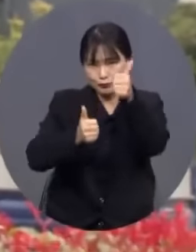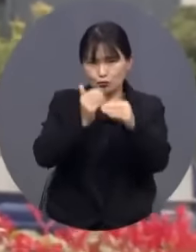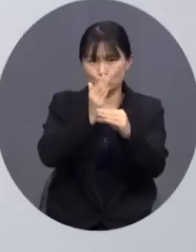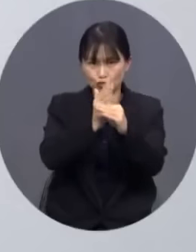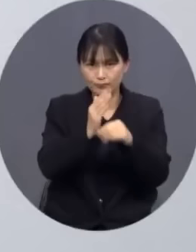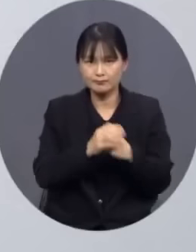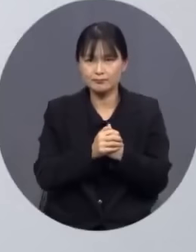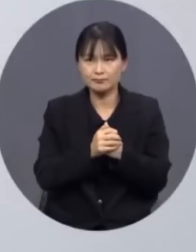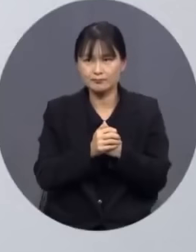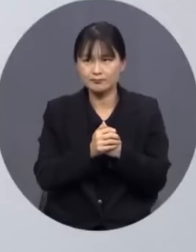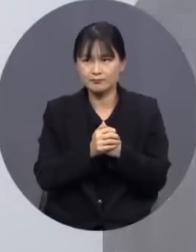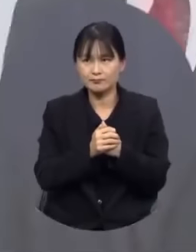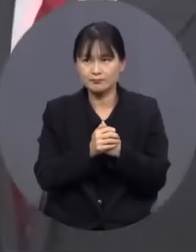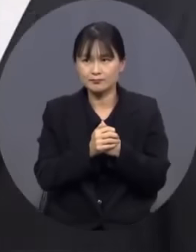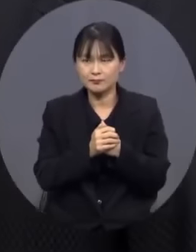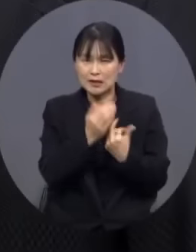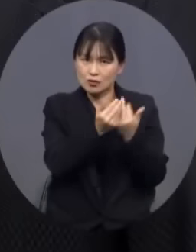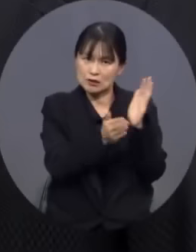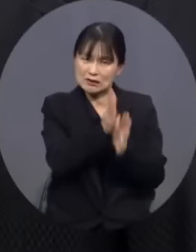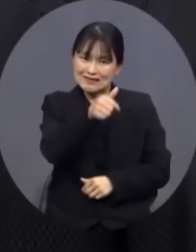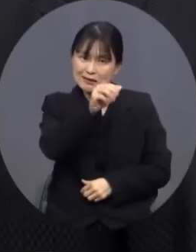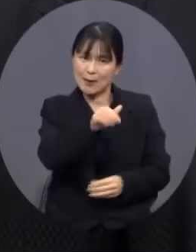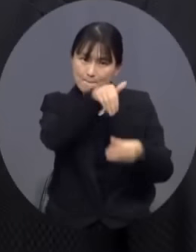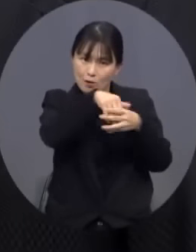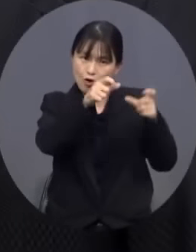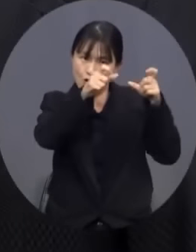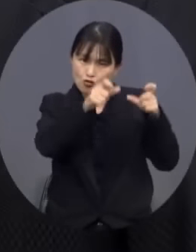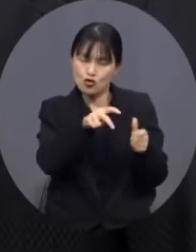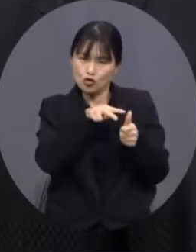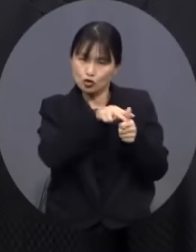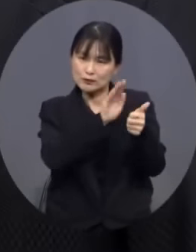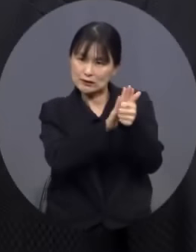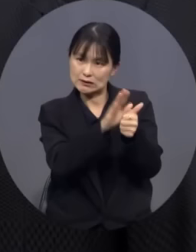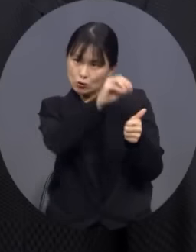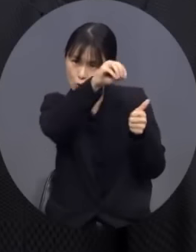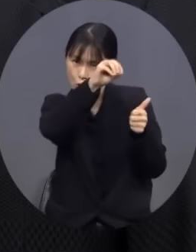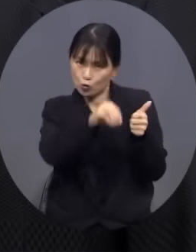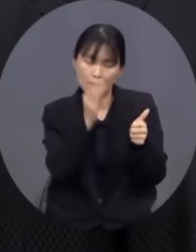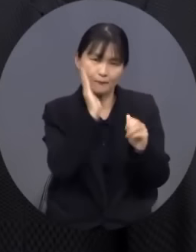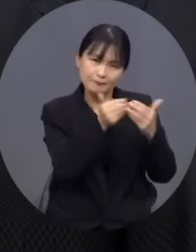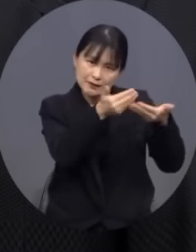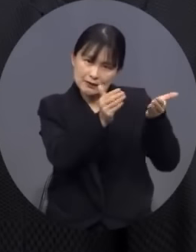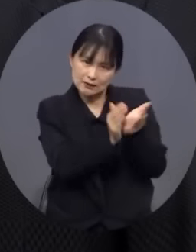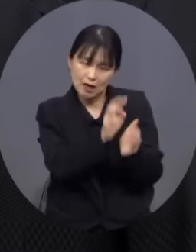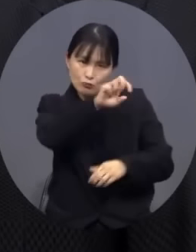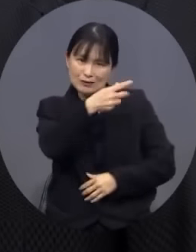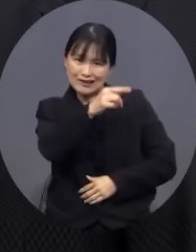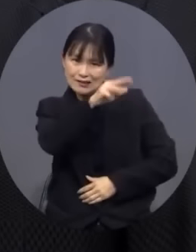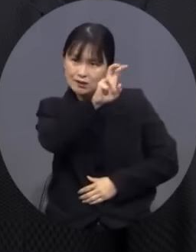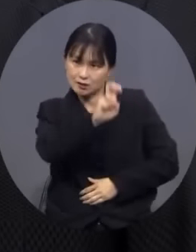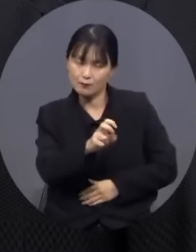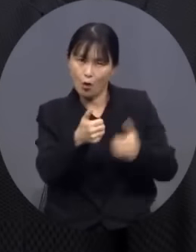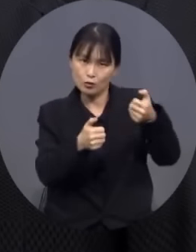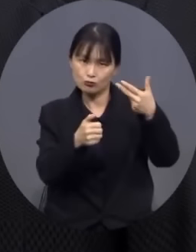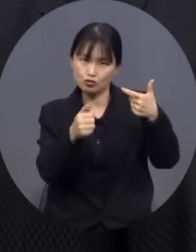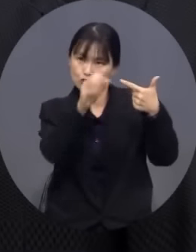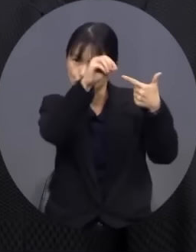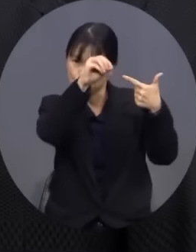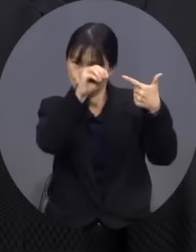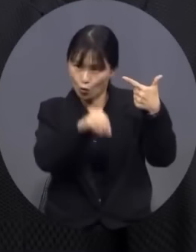있습니다 제주시 갑선거구 후보 지지도에서는 더불어민주당 문대림 후보